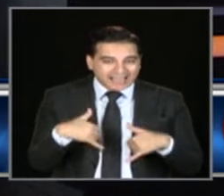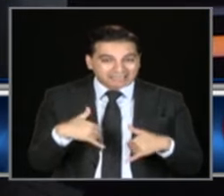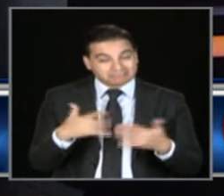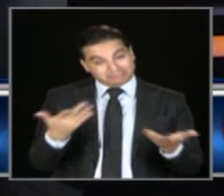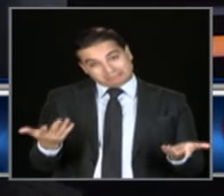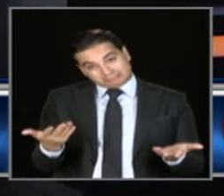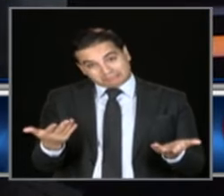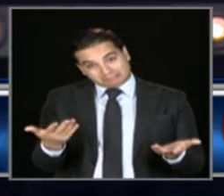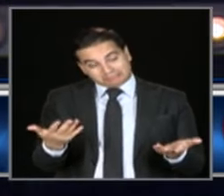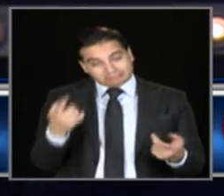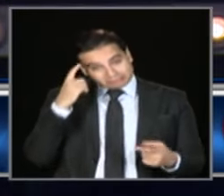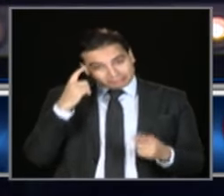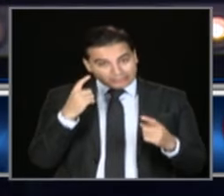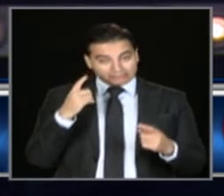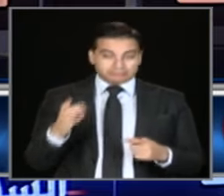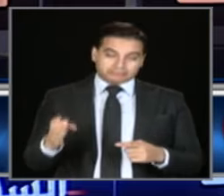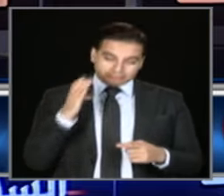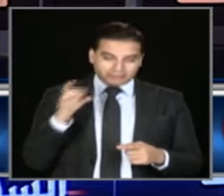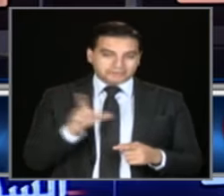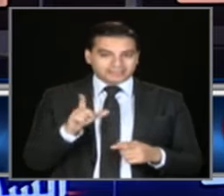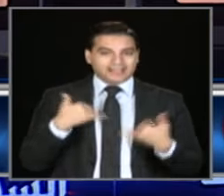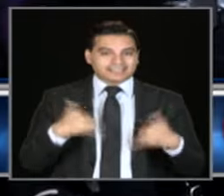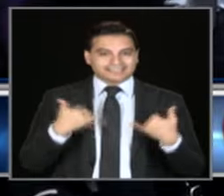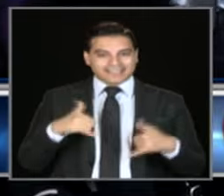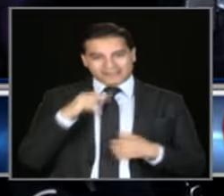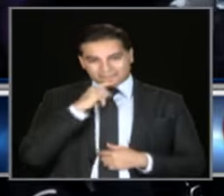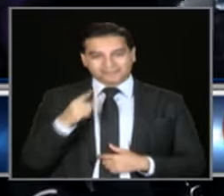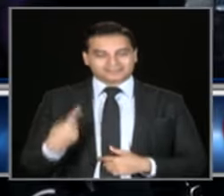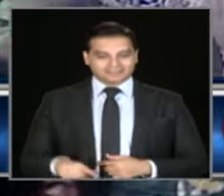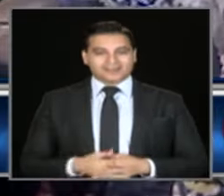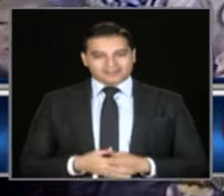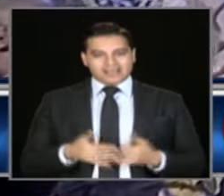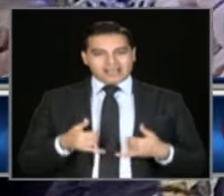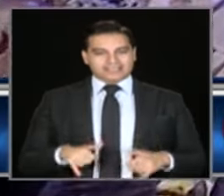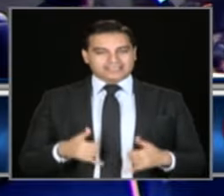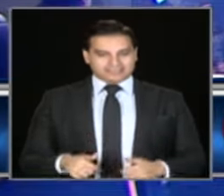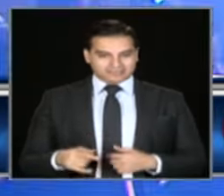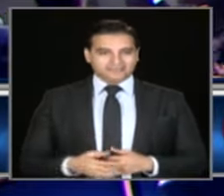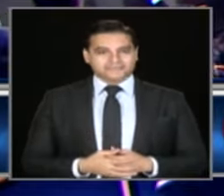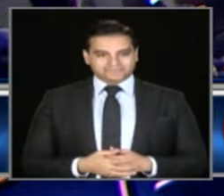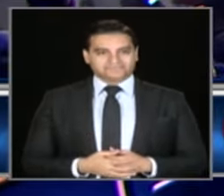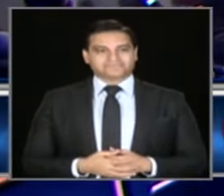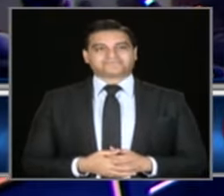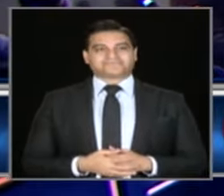والتراث الأمازيغي. إجابة صحيحة، طبعاً جزائرية.